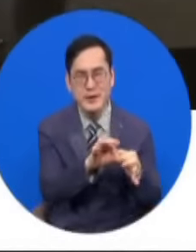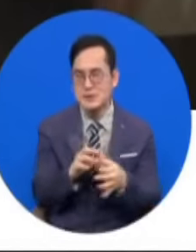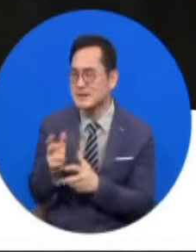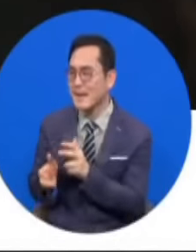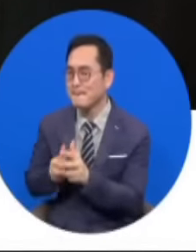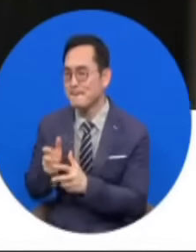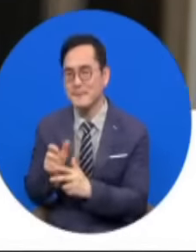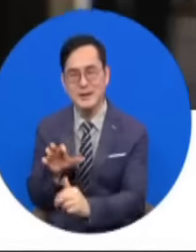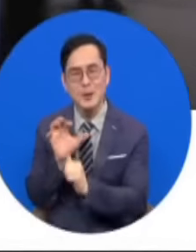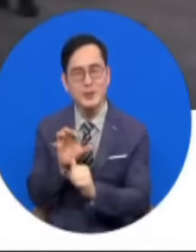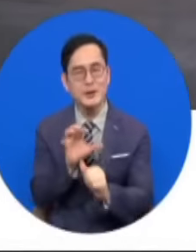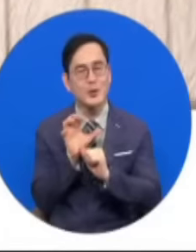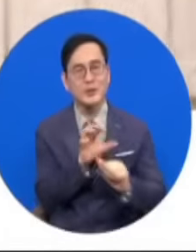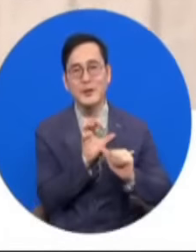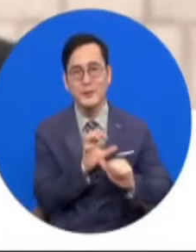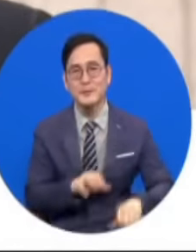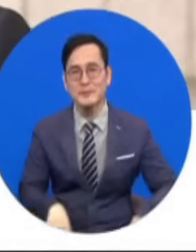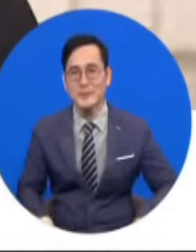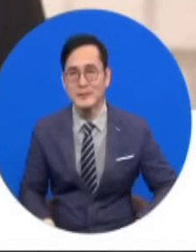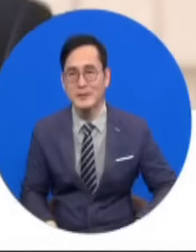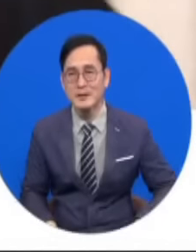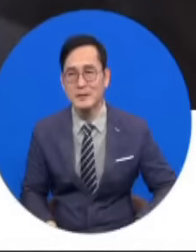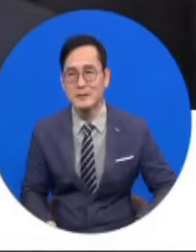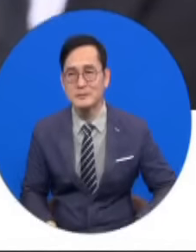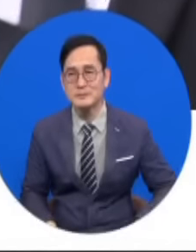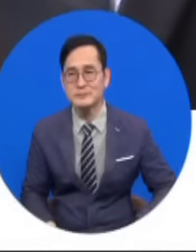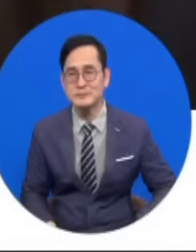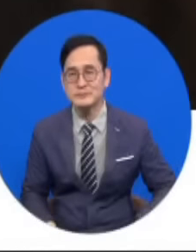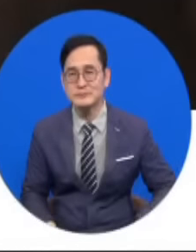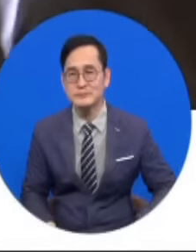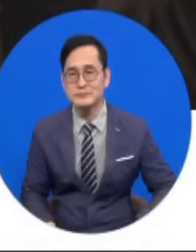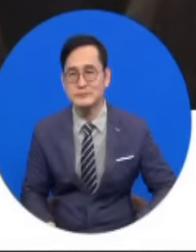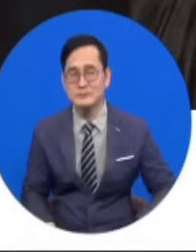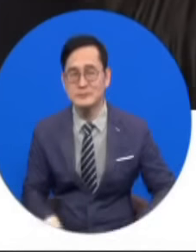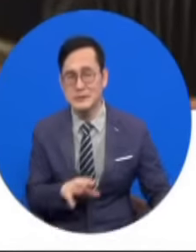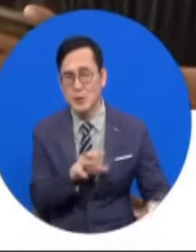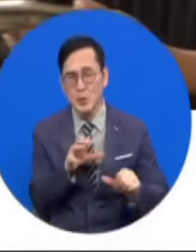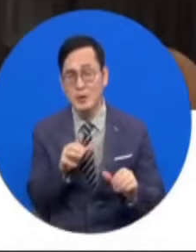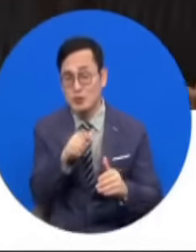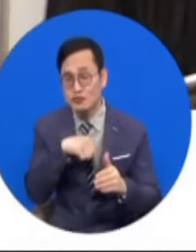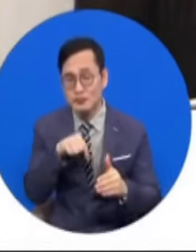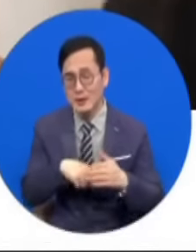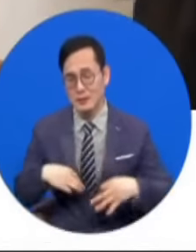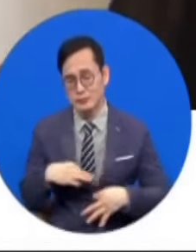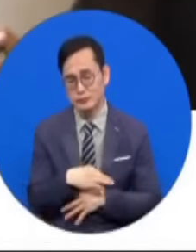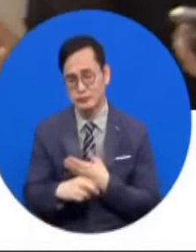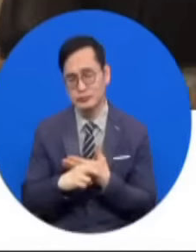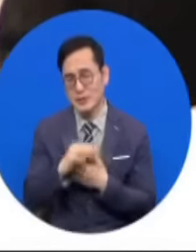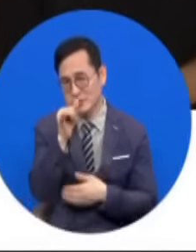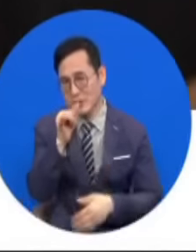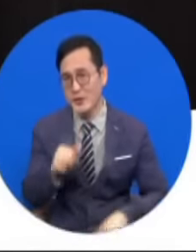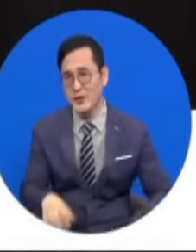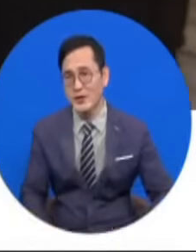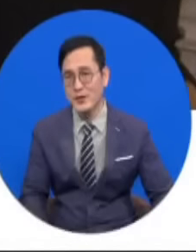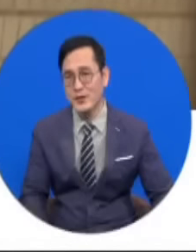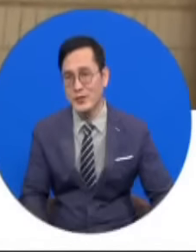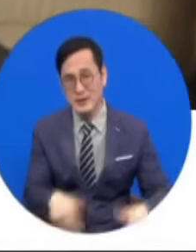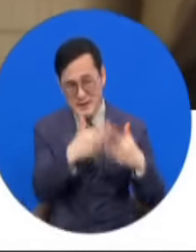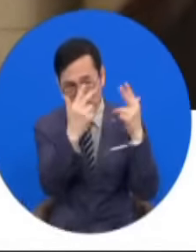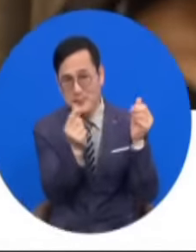본다면 무조건 이재명 후보를 당선시켜야 자기가 사는 겁니다 그러기 위해서는 언론 임맥 법적 임매 총 동원할 수밖에